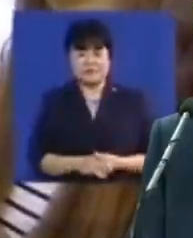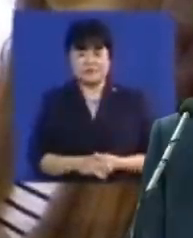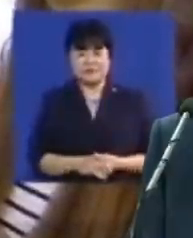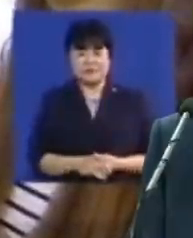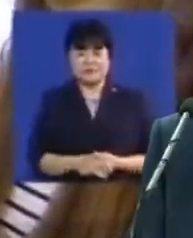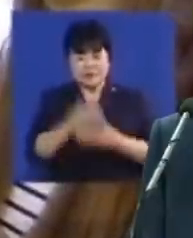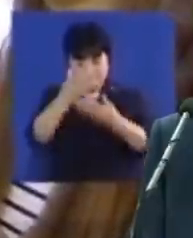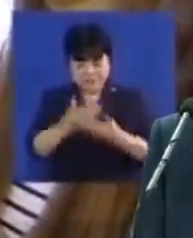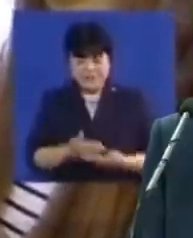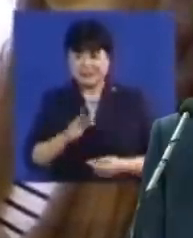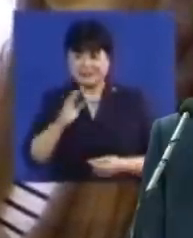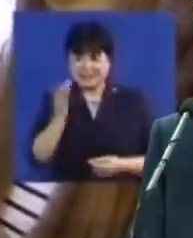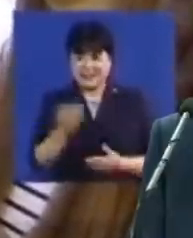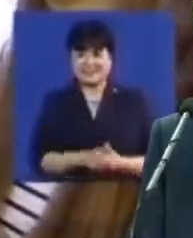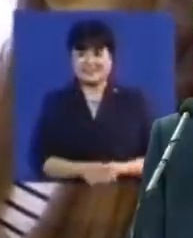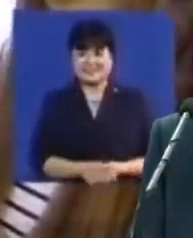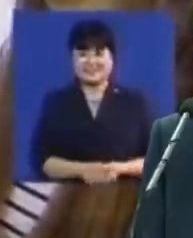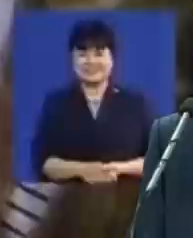받아들인다.